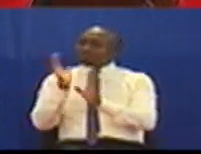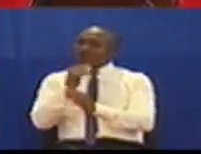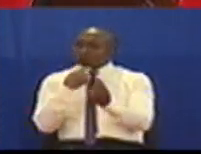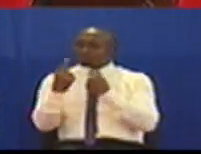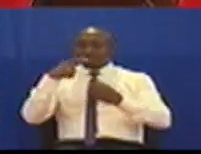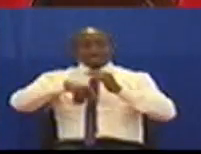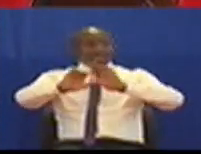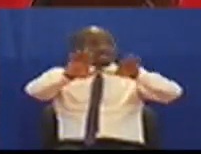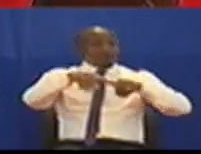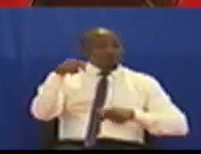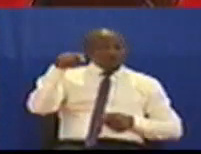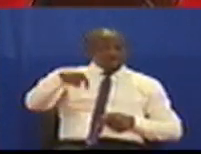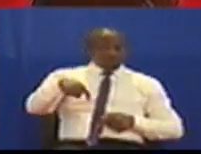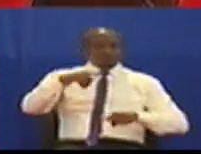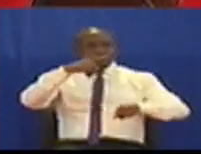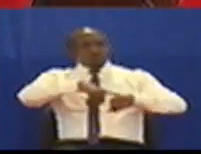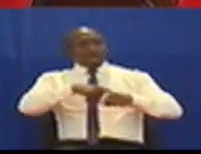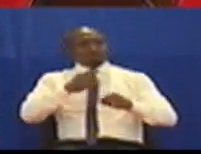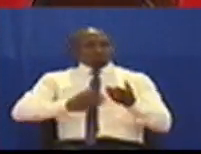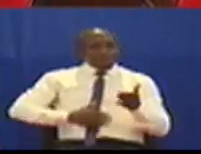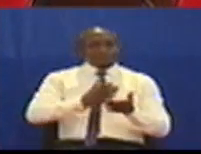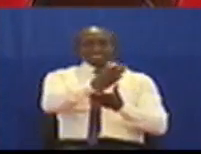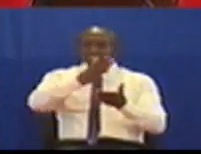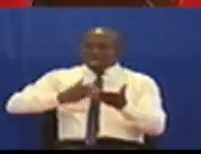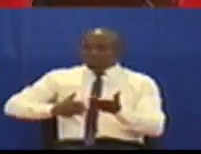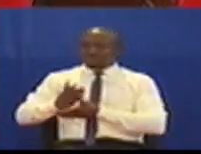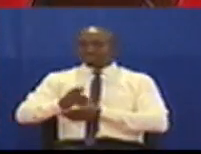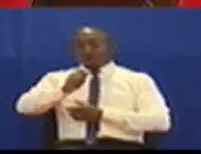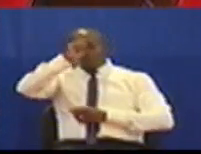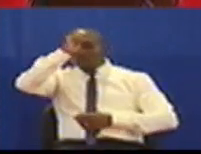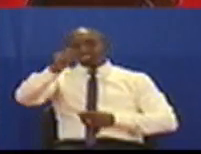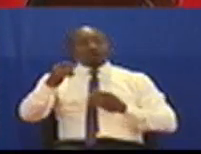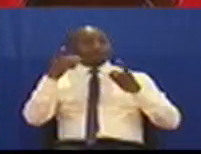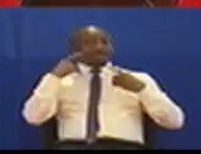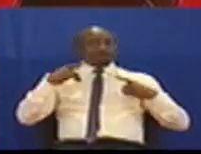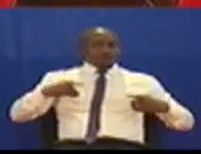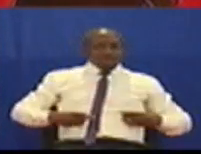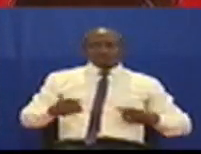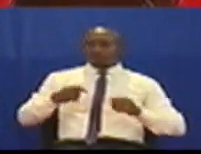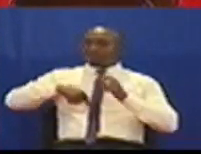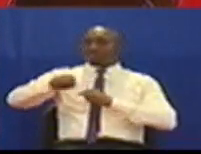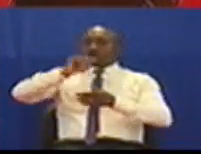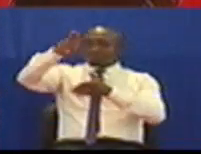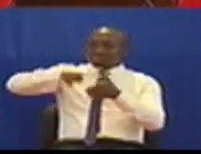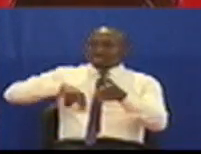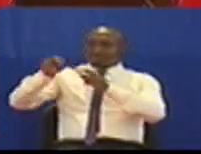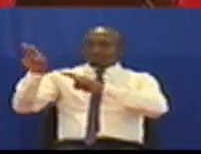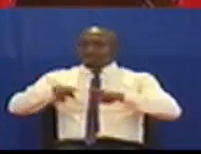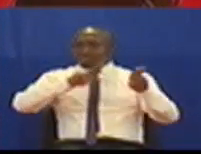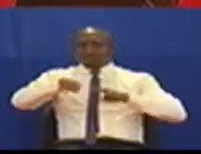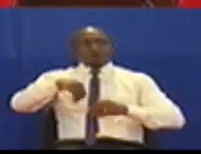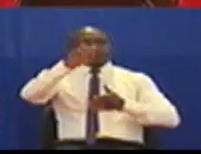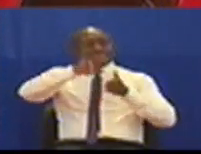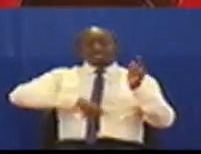bunge hili kwamba wakati tunapitisha wale waheshimiwa madiwani wameenda kusaini ule mkataba, wanaenda kusainia Dar es